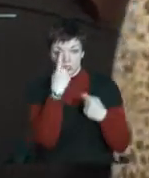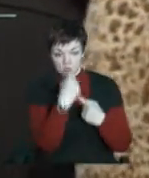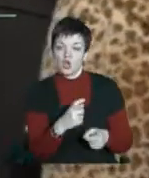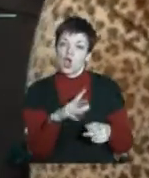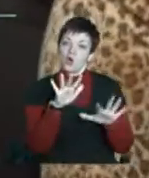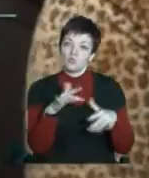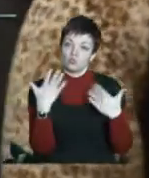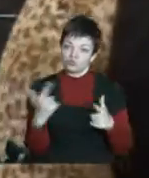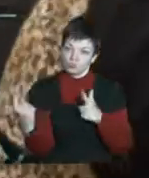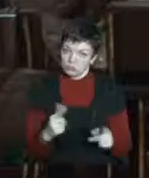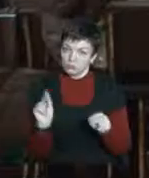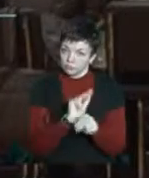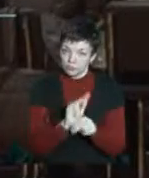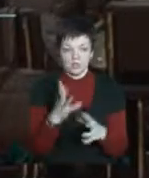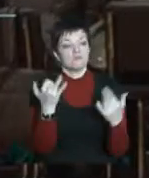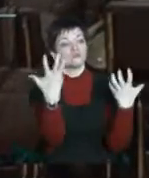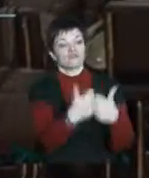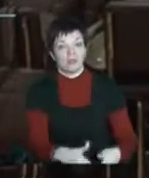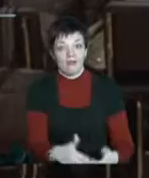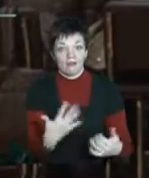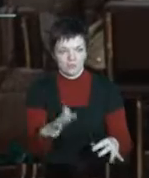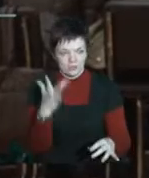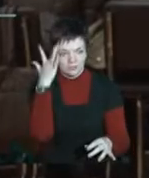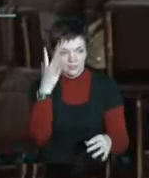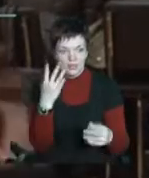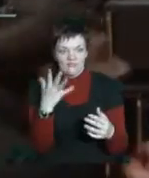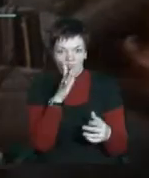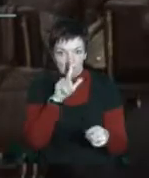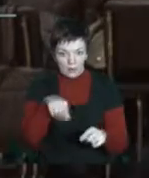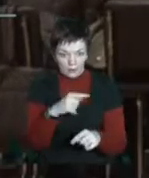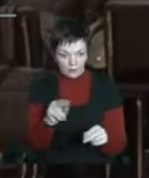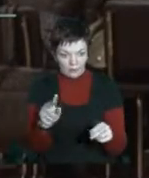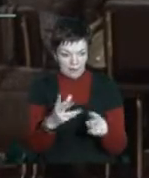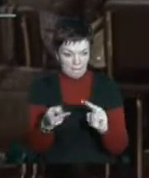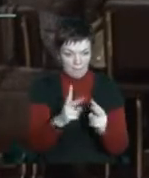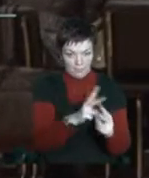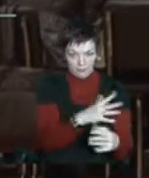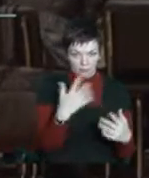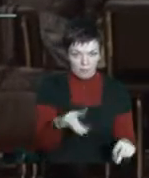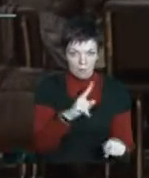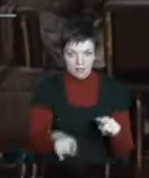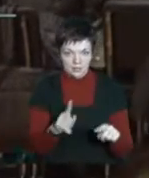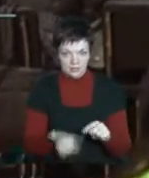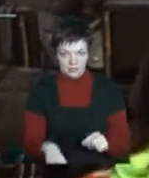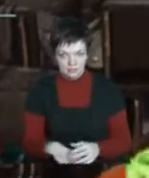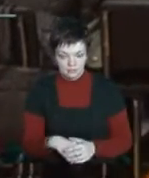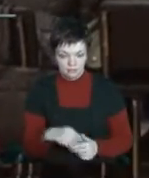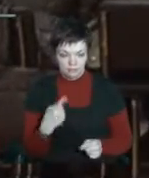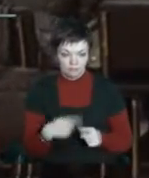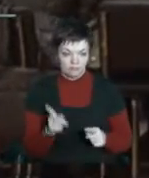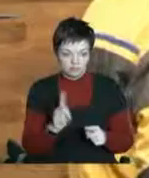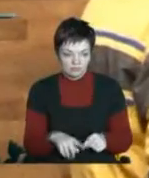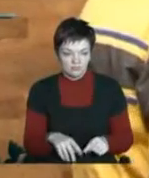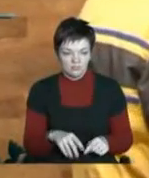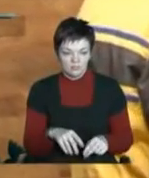выборов. Подсчитываются последние протоколы. В этот момент председатель городской избирательной комиссии выставляет милицейские